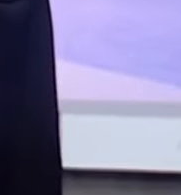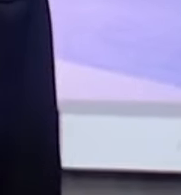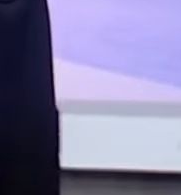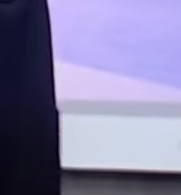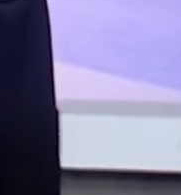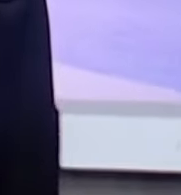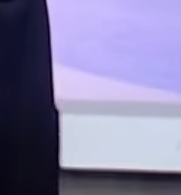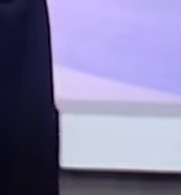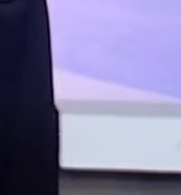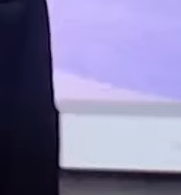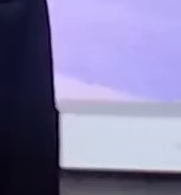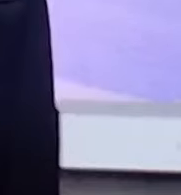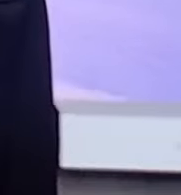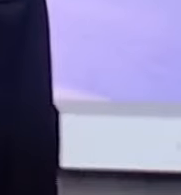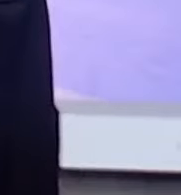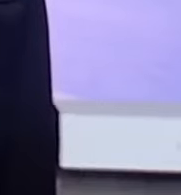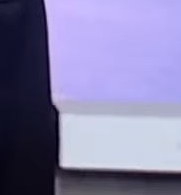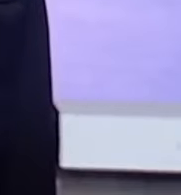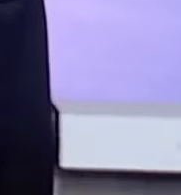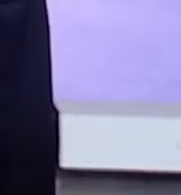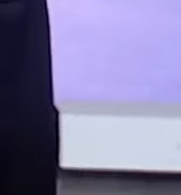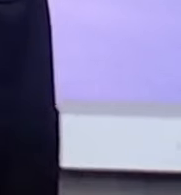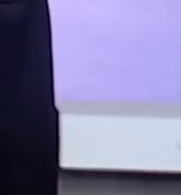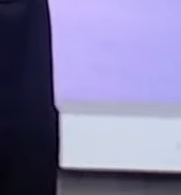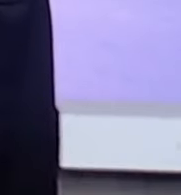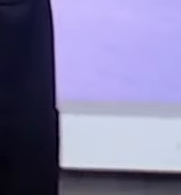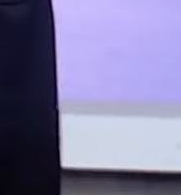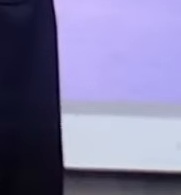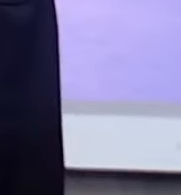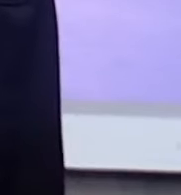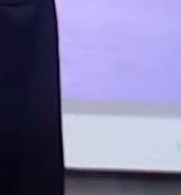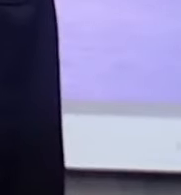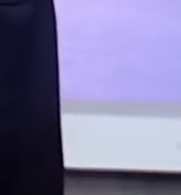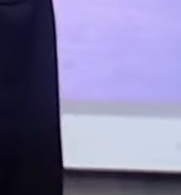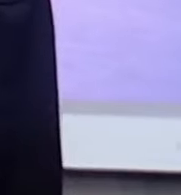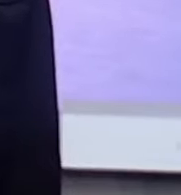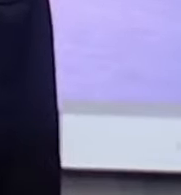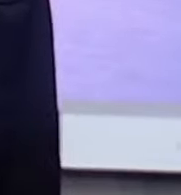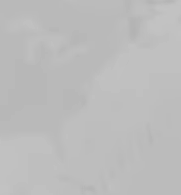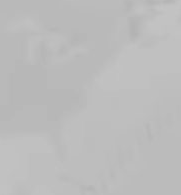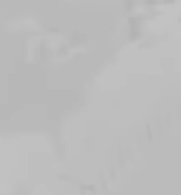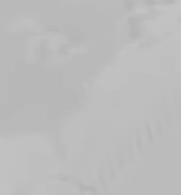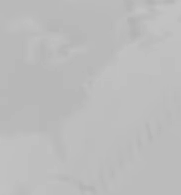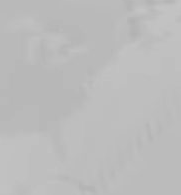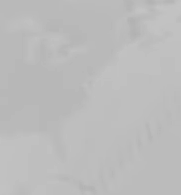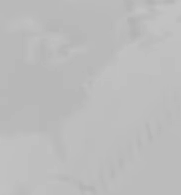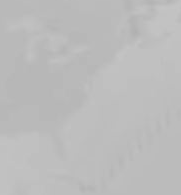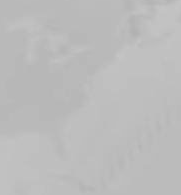samahan niyo kami sa GMA Pinoy TV at sa www.gmanews.tv.